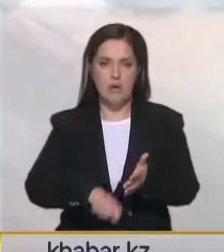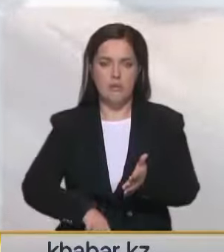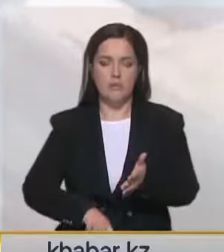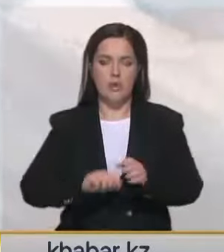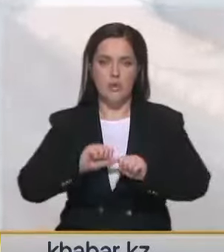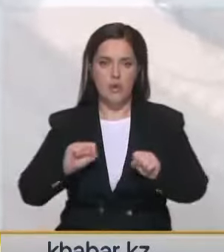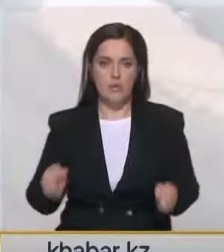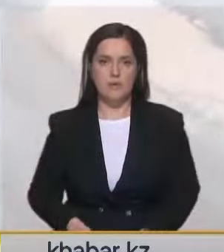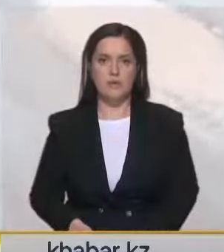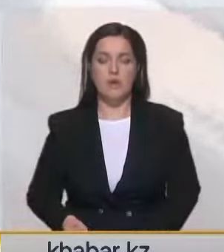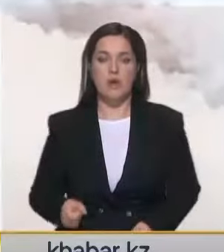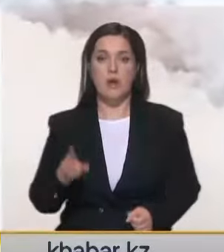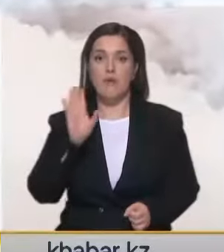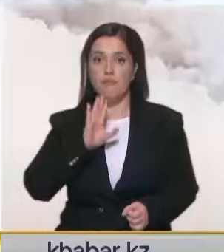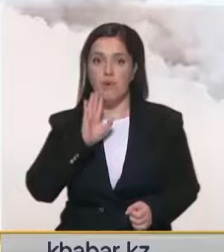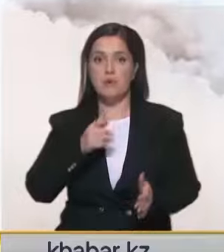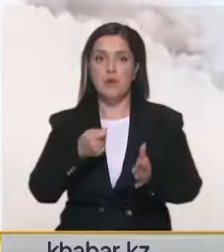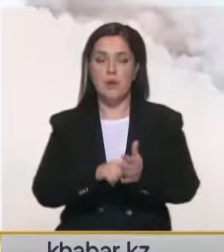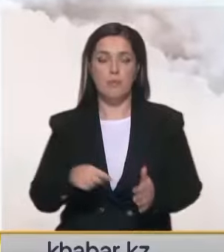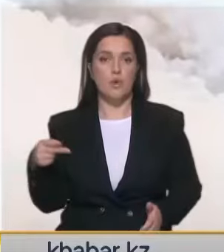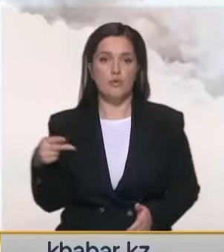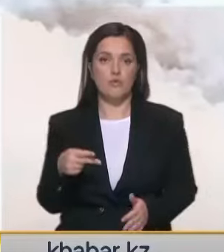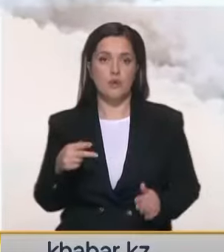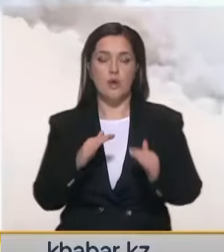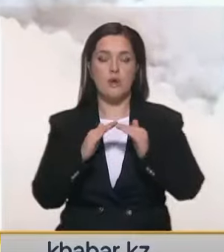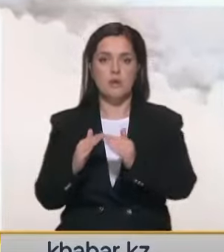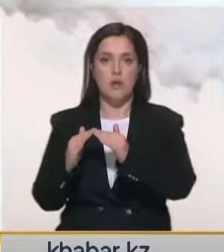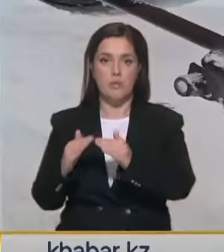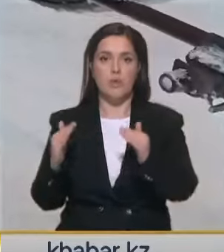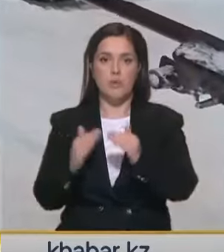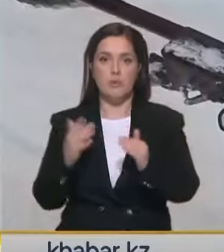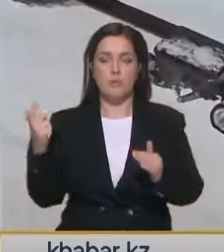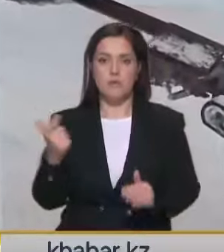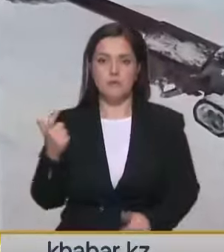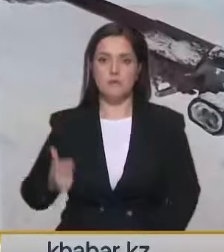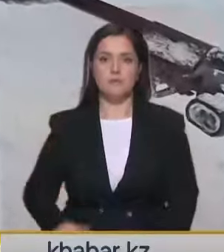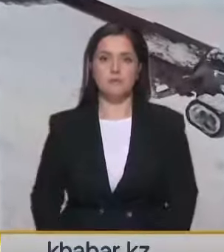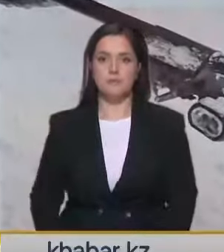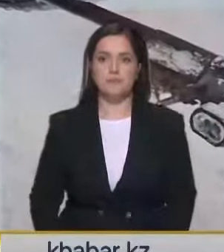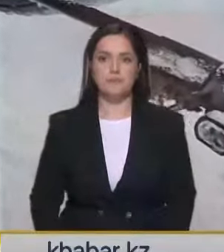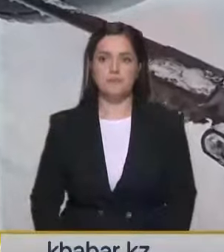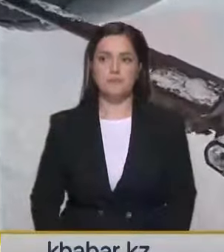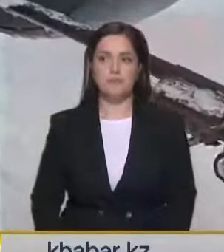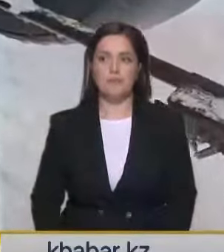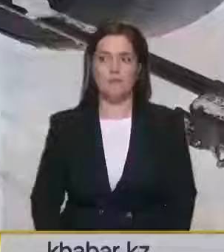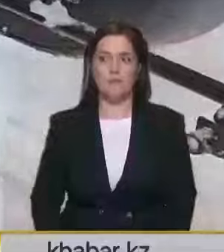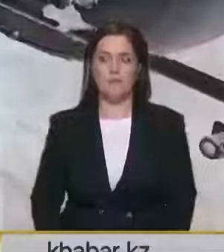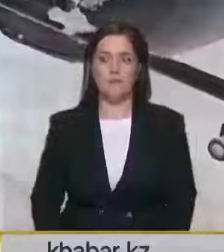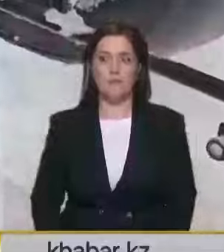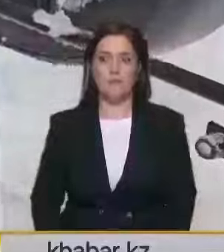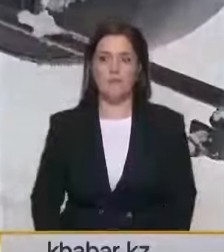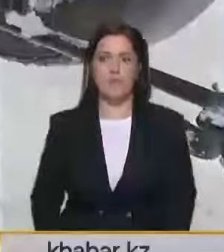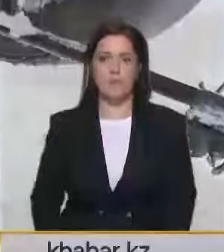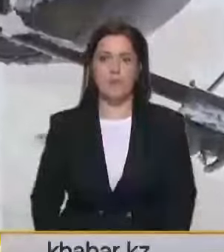холодного водоснабжения. Без воды остаются до 2000 домов в частном секторе. Вот так приходится наполнять, да?